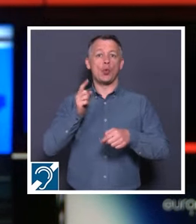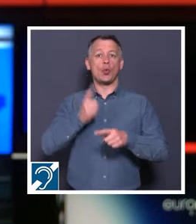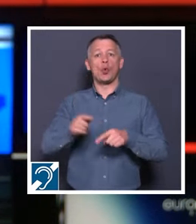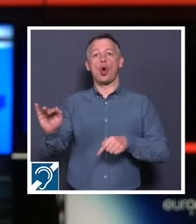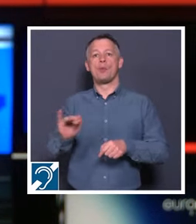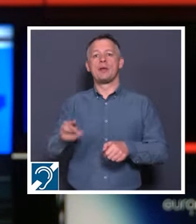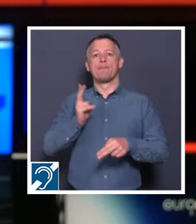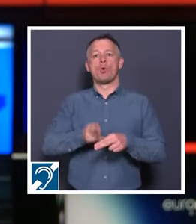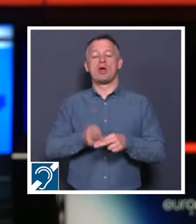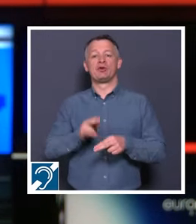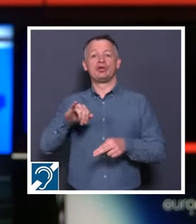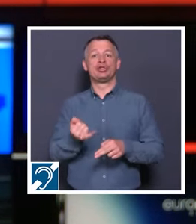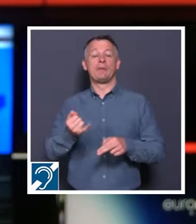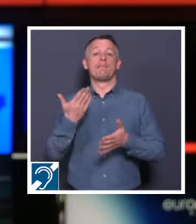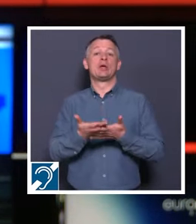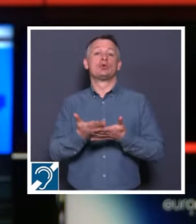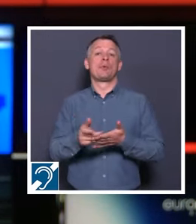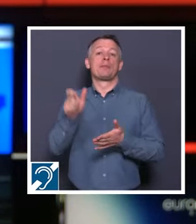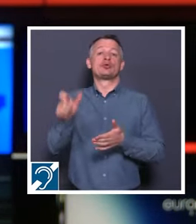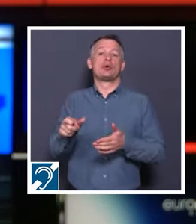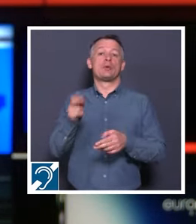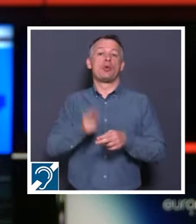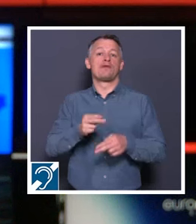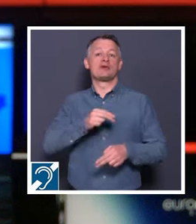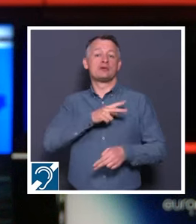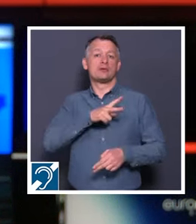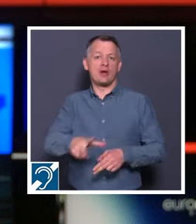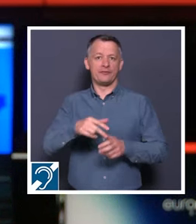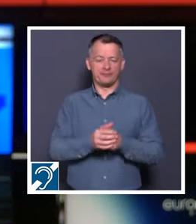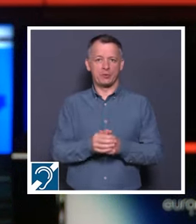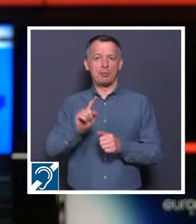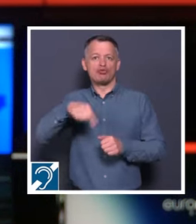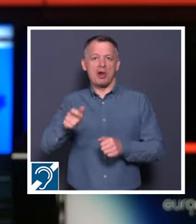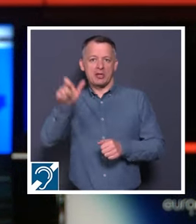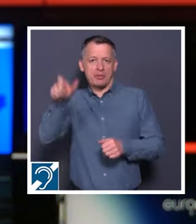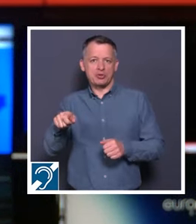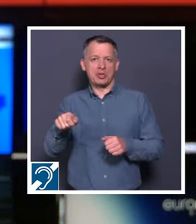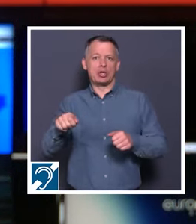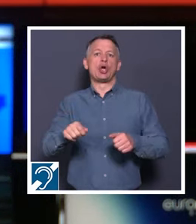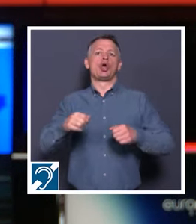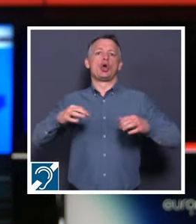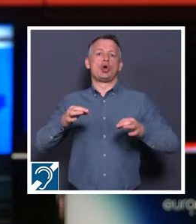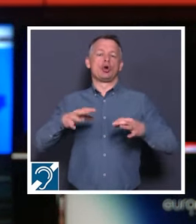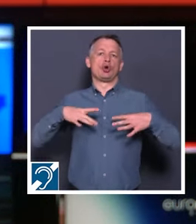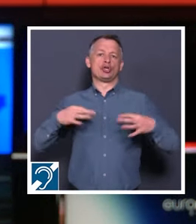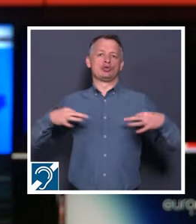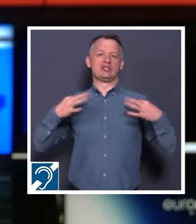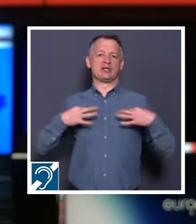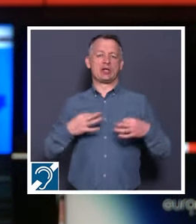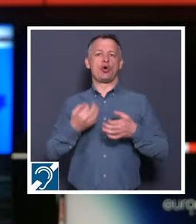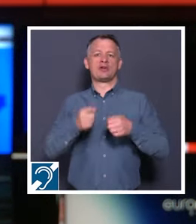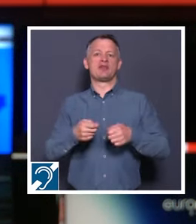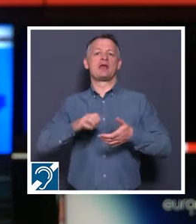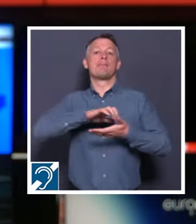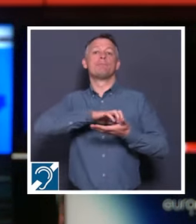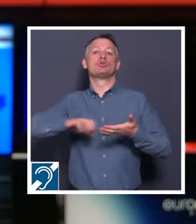pentru cazurile urgente, anunță premierul. În cazul celorlalți, concediile medicale vor fi impozitate în continuare cu 10%.